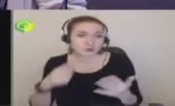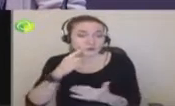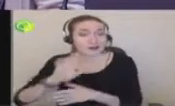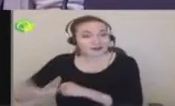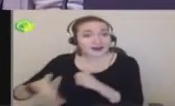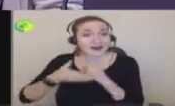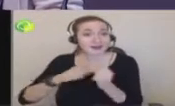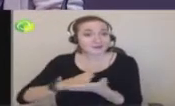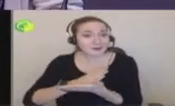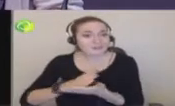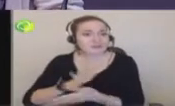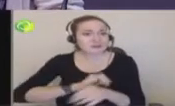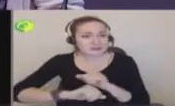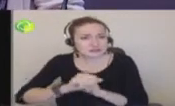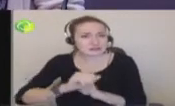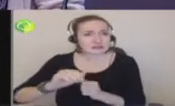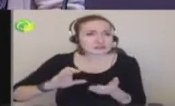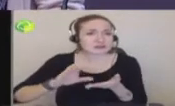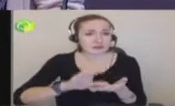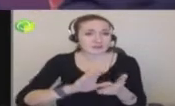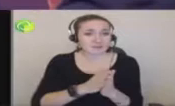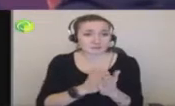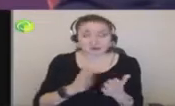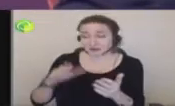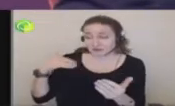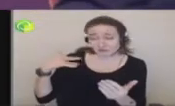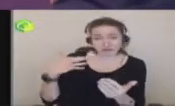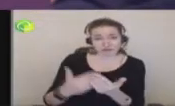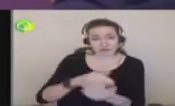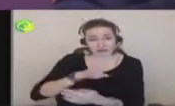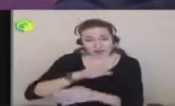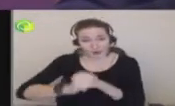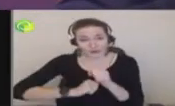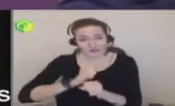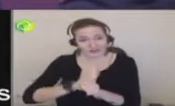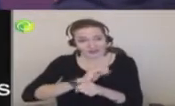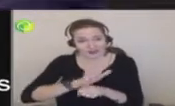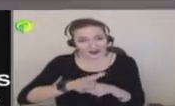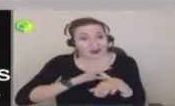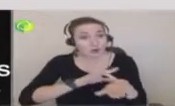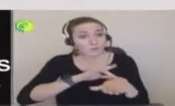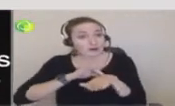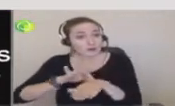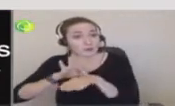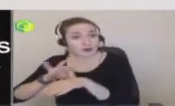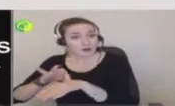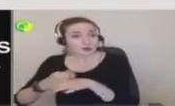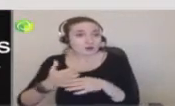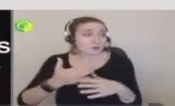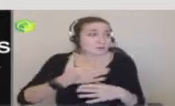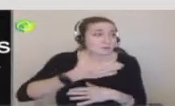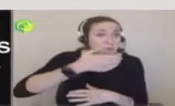des 40 années d'accompagnement qu'on a pu réaliser conjointement auprès de parents ou